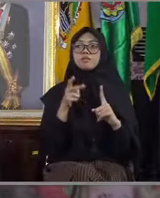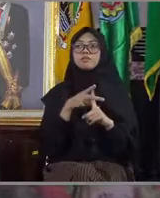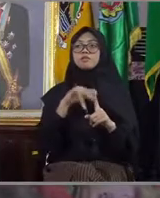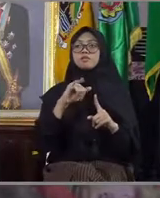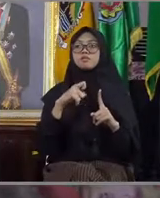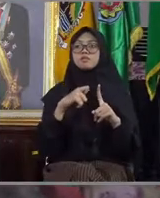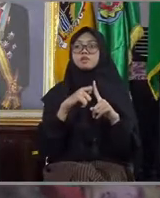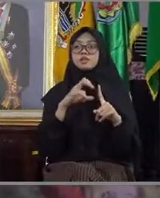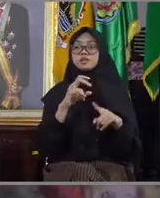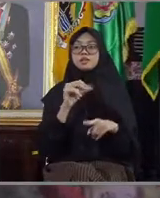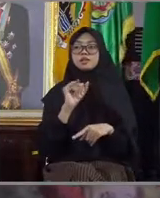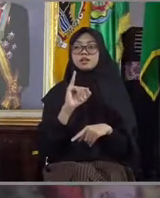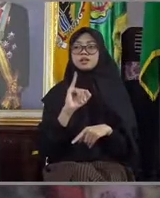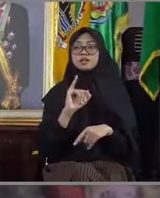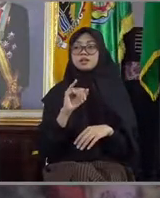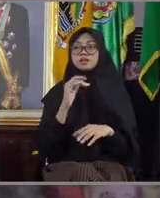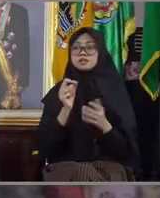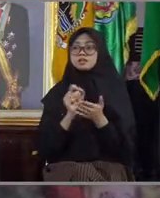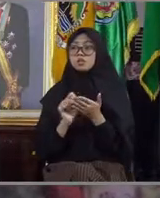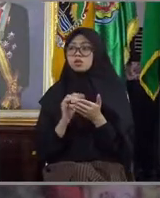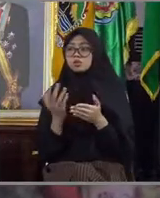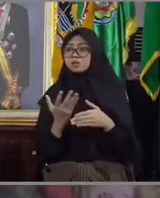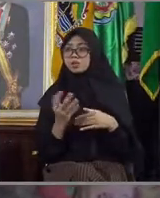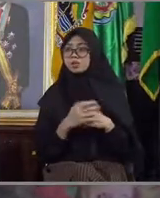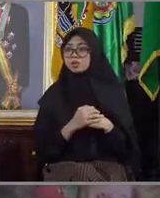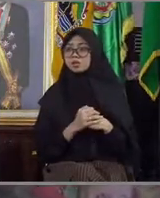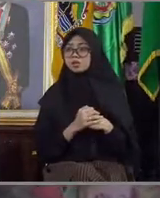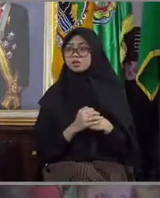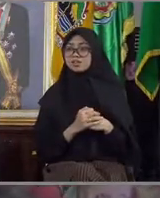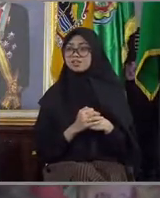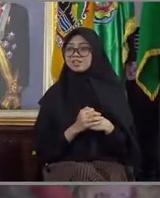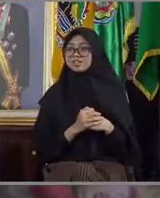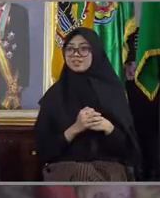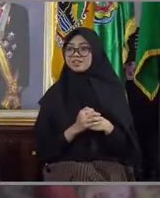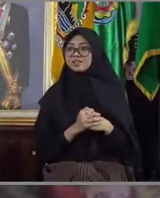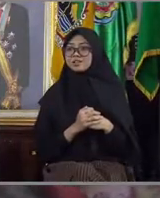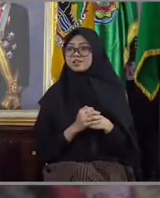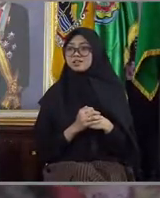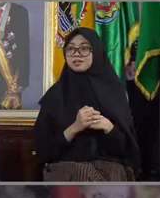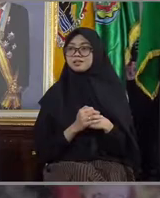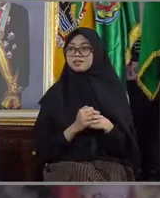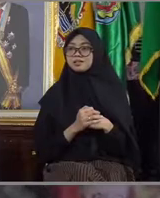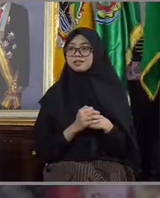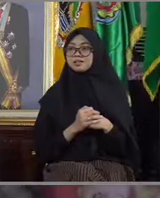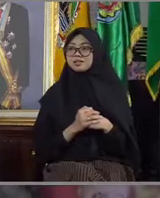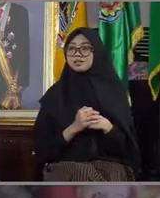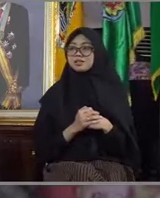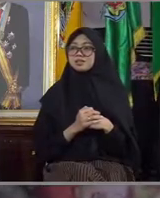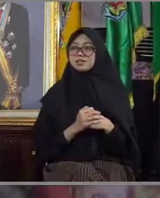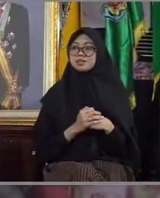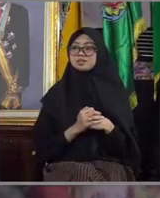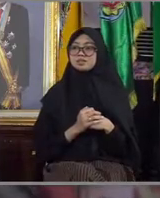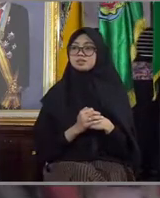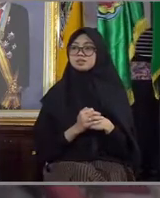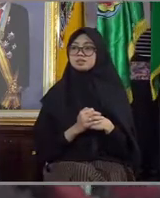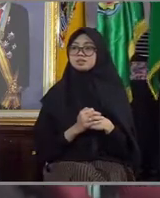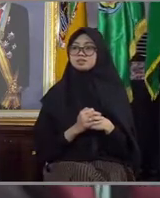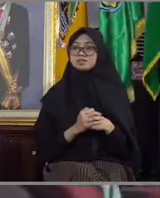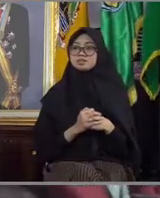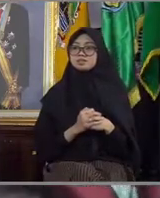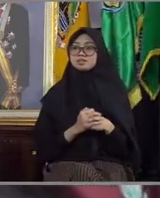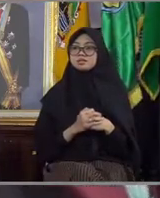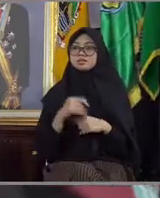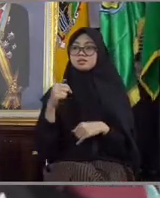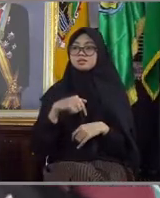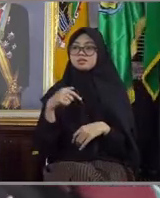Pak. Fikri tadi molonya udah dimakan? Belum Pak. Belum ya, udah di rumah aja ya. Jadi